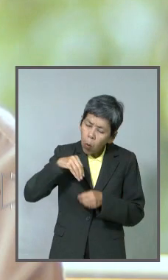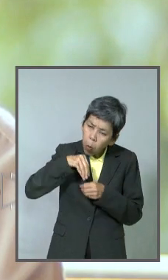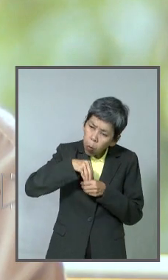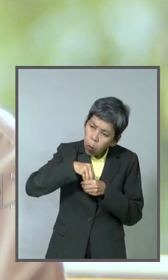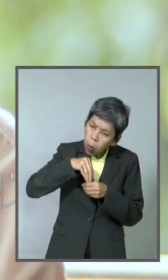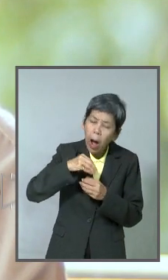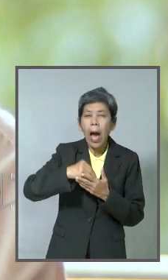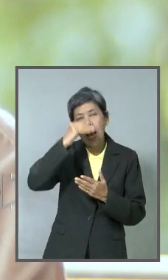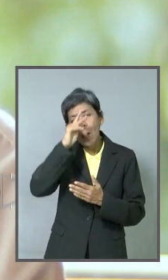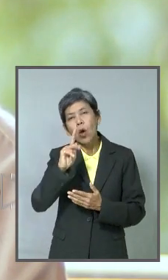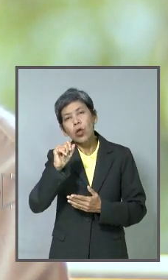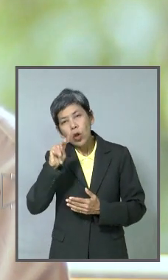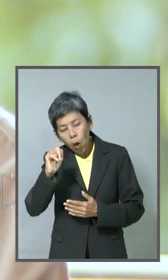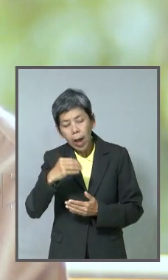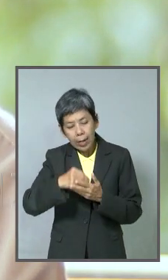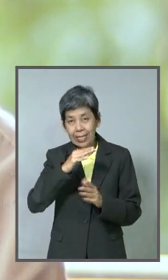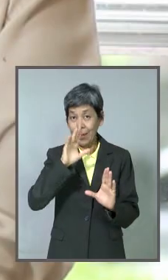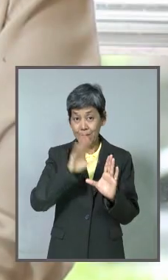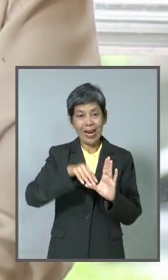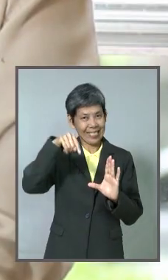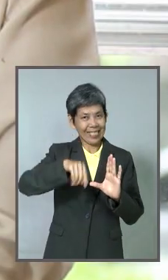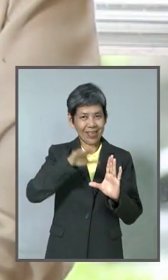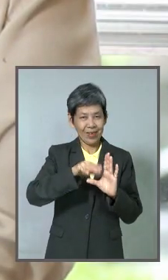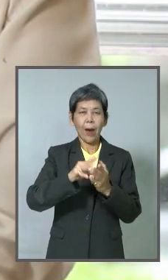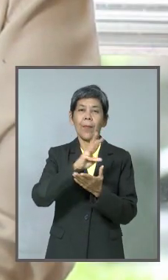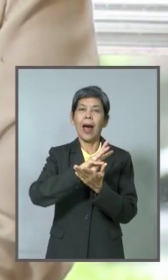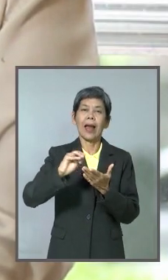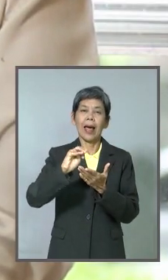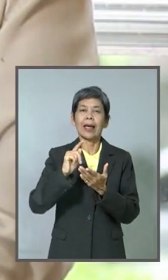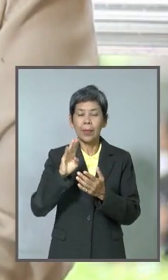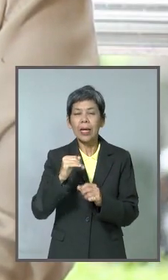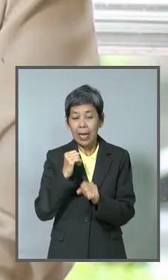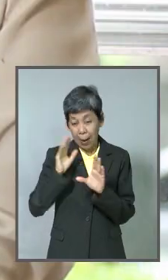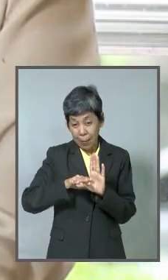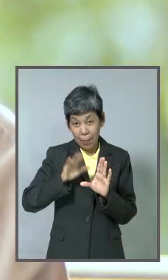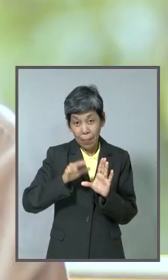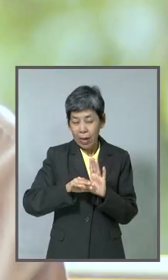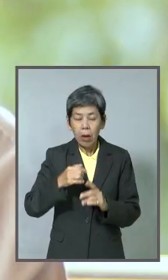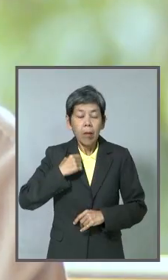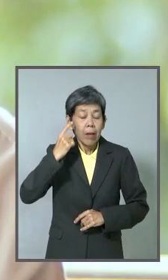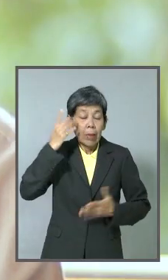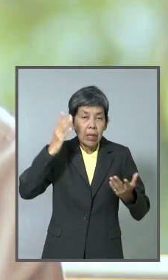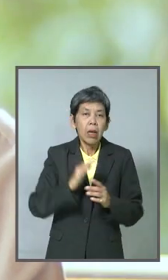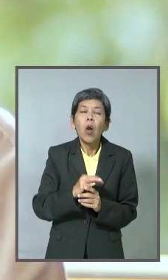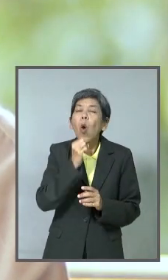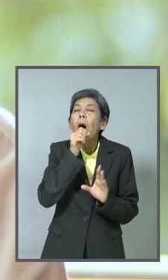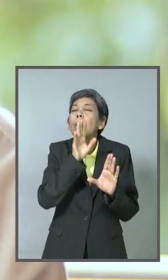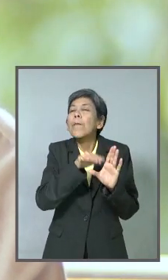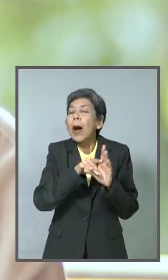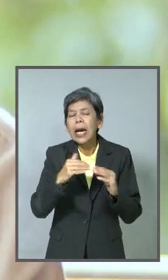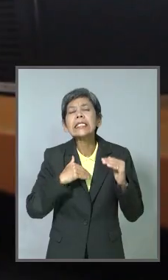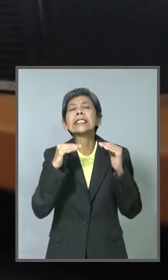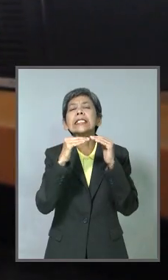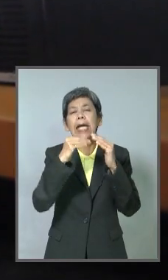ฏว่าพ่อเขาไม่รับกลับไปก็เลยให้เขาเรียนกศนจนกระทั่งมาสมัครที่นี่ที่มหาวิทยาลัยเกษตรบัณฑิตตอนแรกมาสมัครนี่เราก็ไม่ได้มั่นใจ